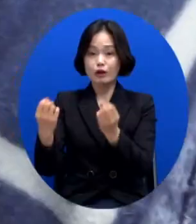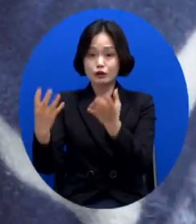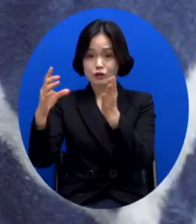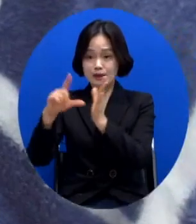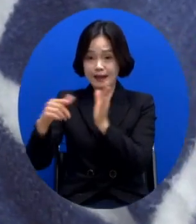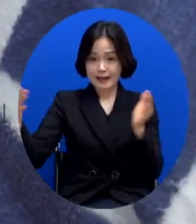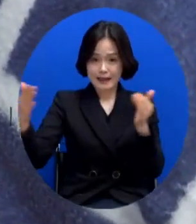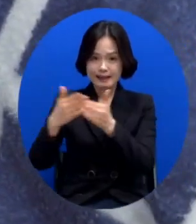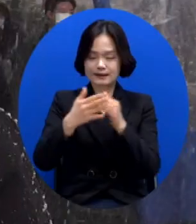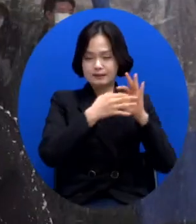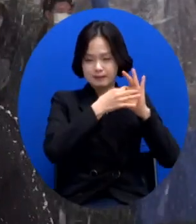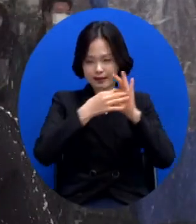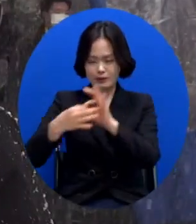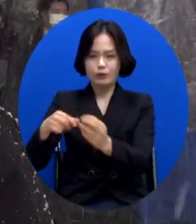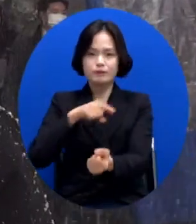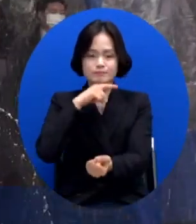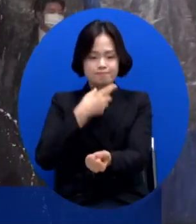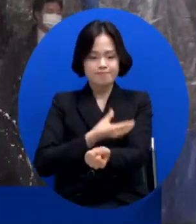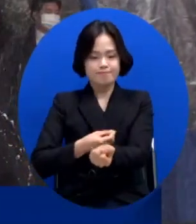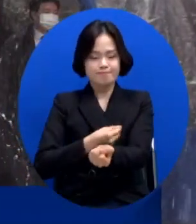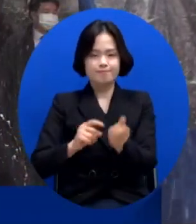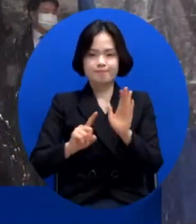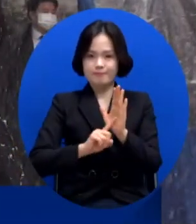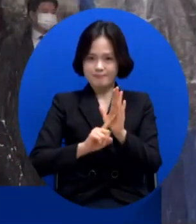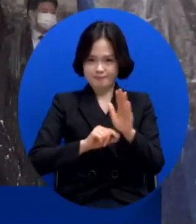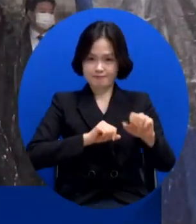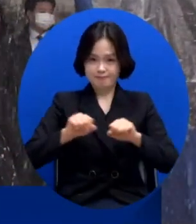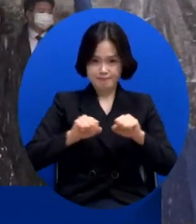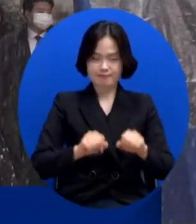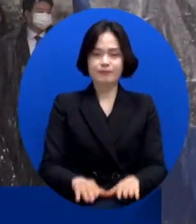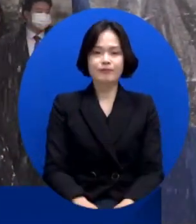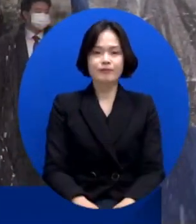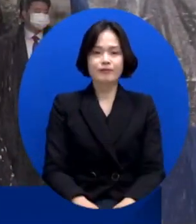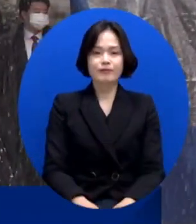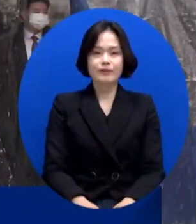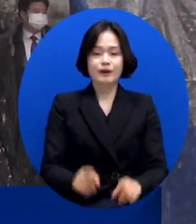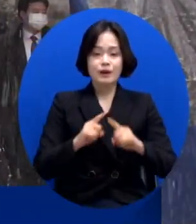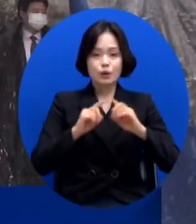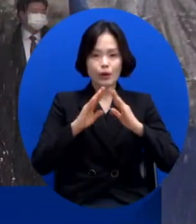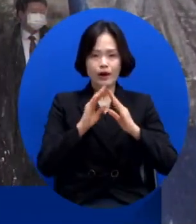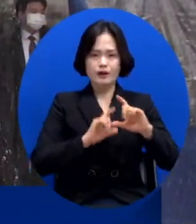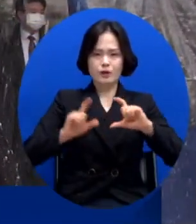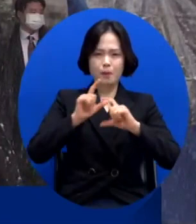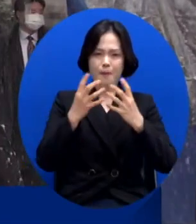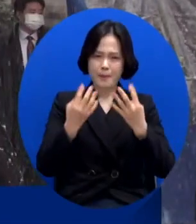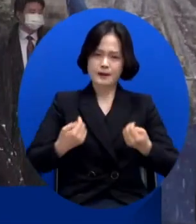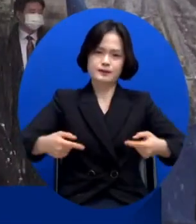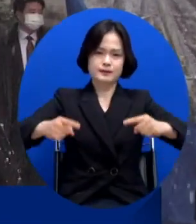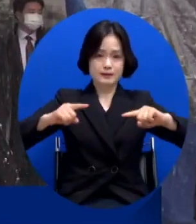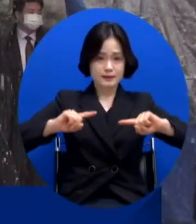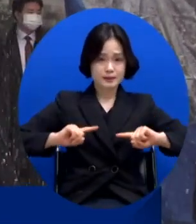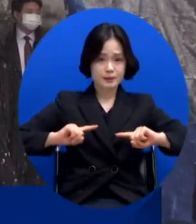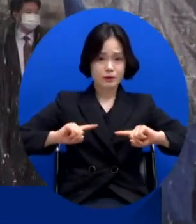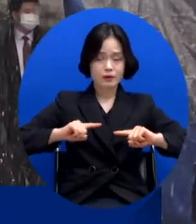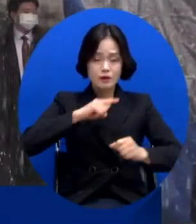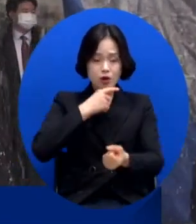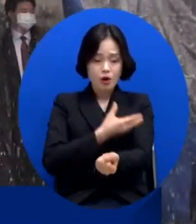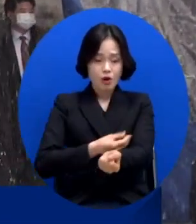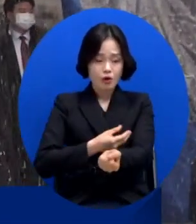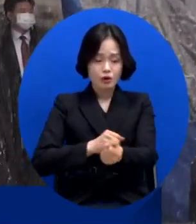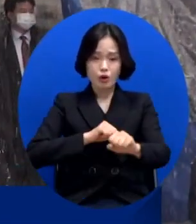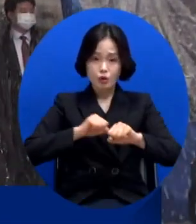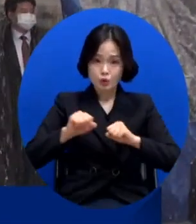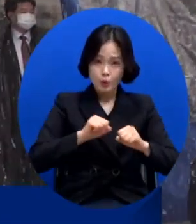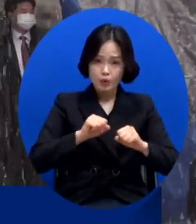까지 냈습니다 저희 교회를 시작으로 많은 교회들이 좀 동참을 해서 이러한 헌혈운동 이 좀 모든